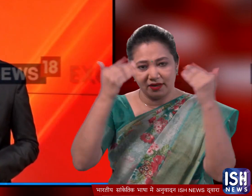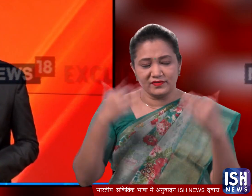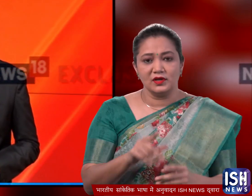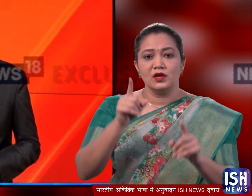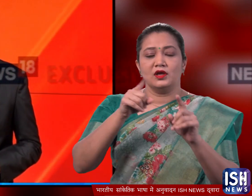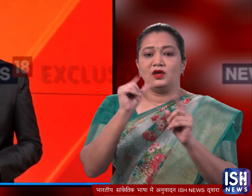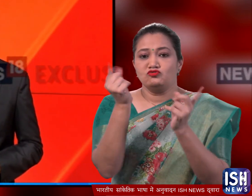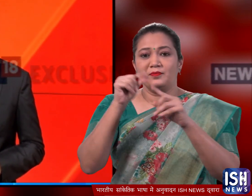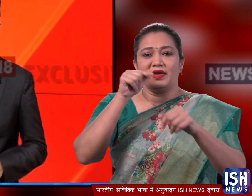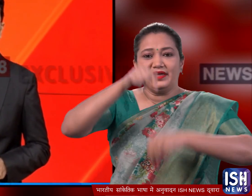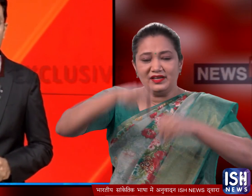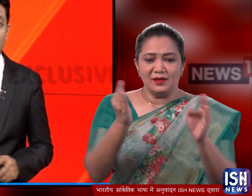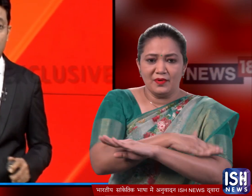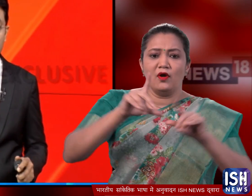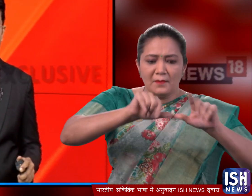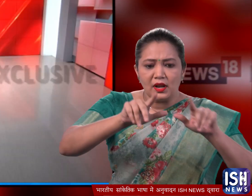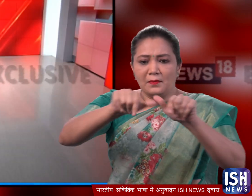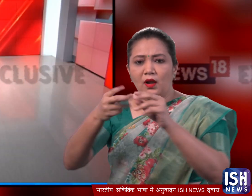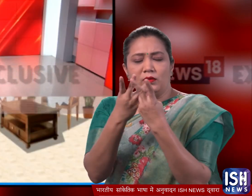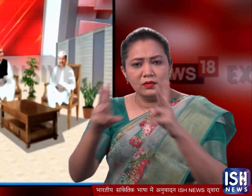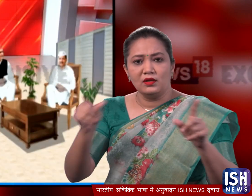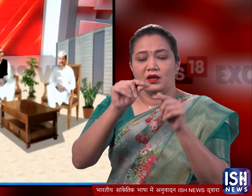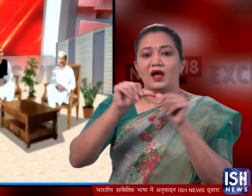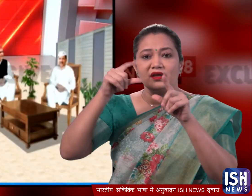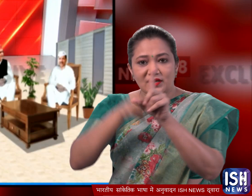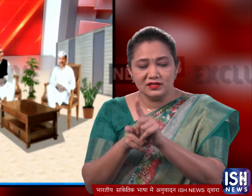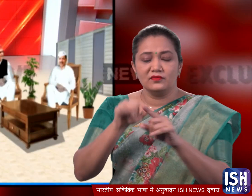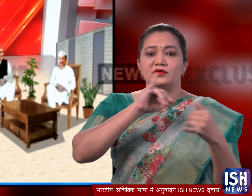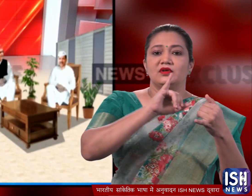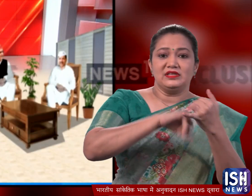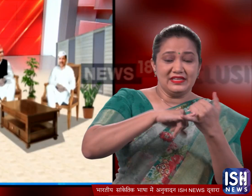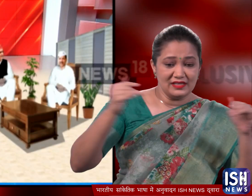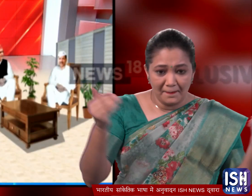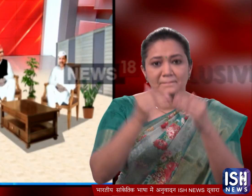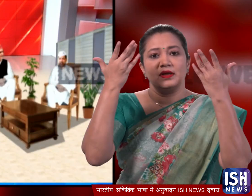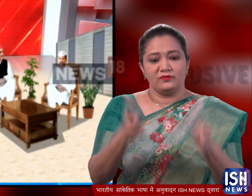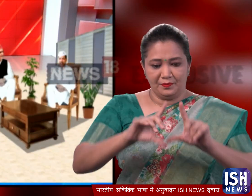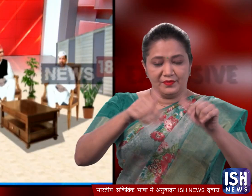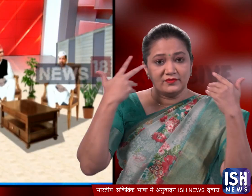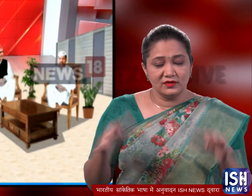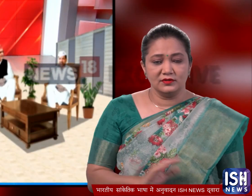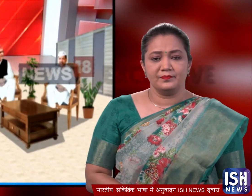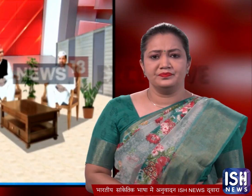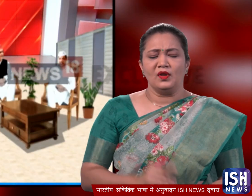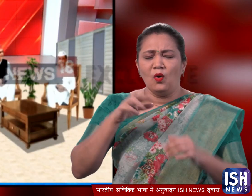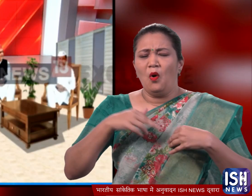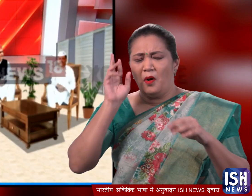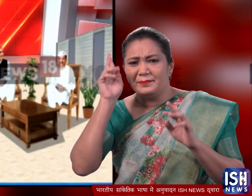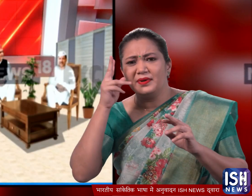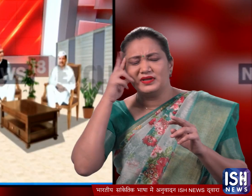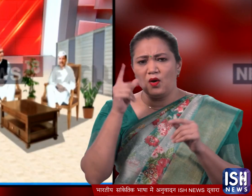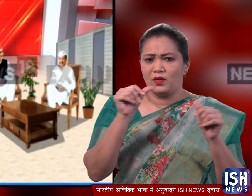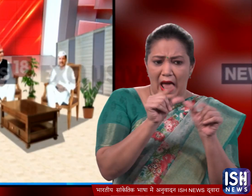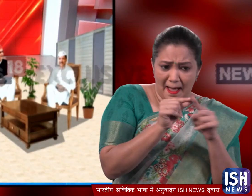में विधानसभा चुनाव से पहले मुलाकातों का दौर जारी है, जिसमें अखिलेश यादव और संजय सिंह की मुलाकात भी जुड़ गई, जिसके बाद अटकलें लगीं कि आम